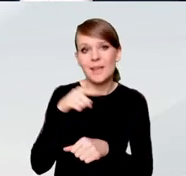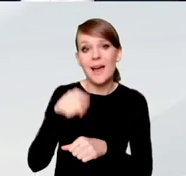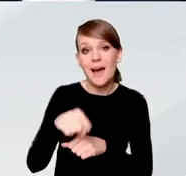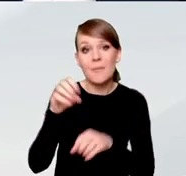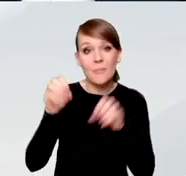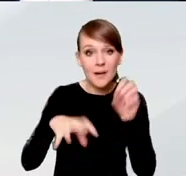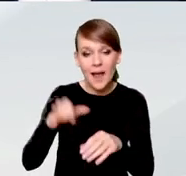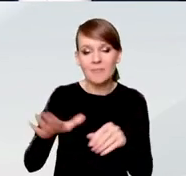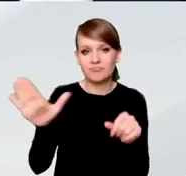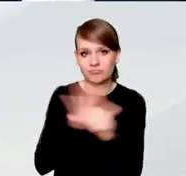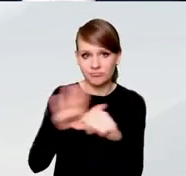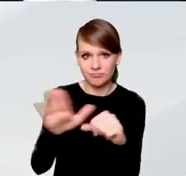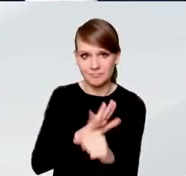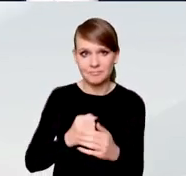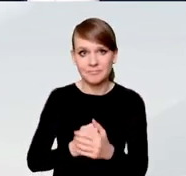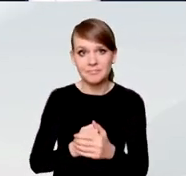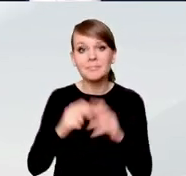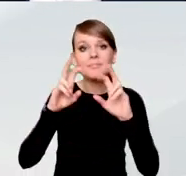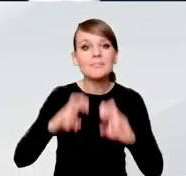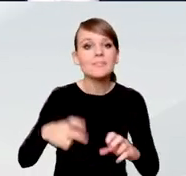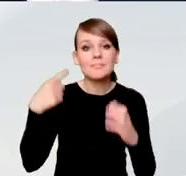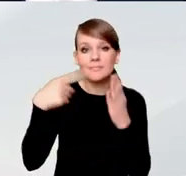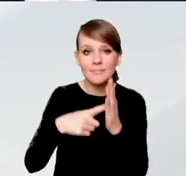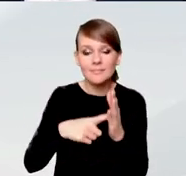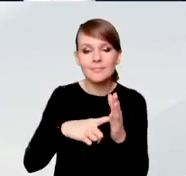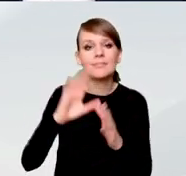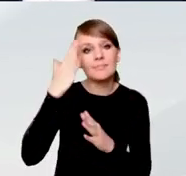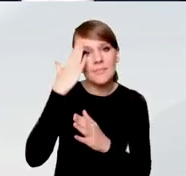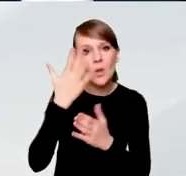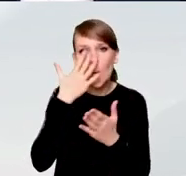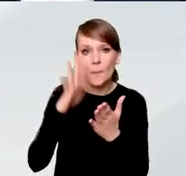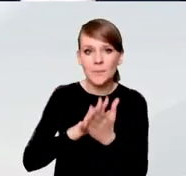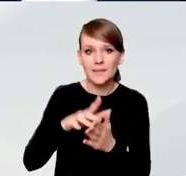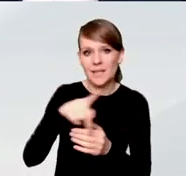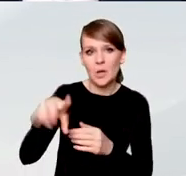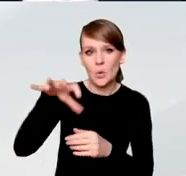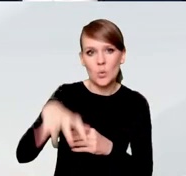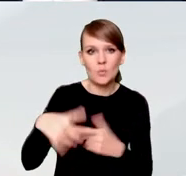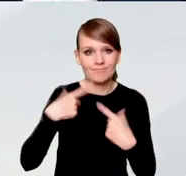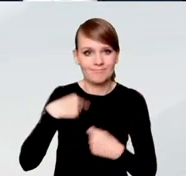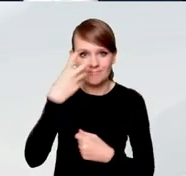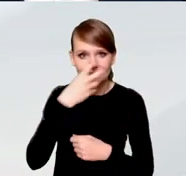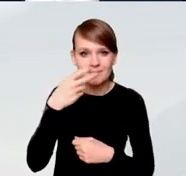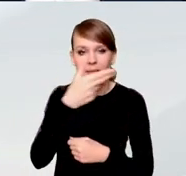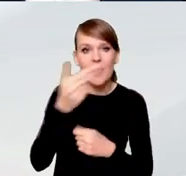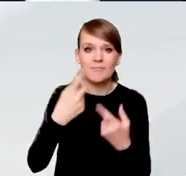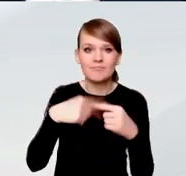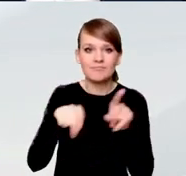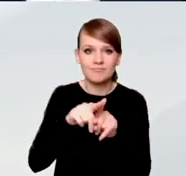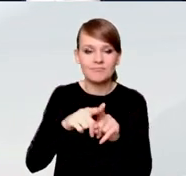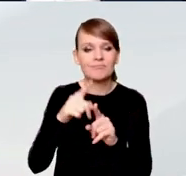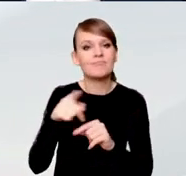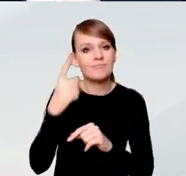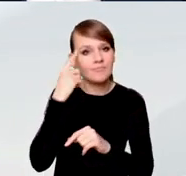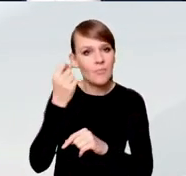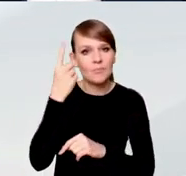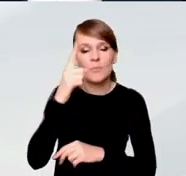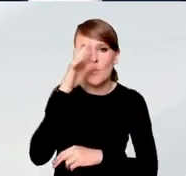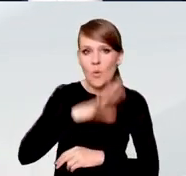badań było poznanie opinii poszczególnych grup interesariuszy na temat realizacji koncepcji społecznej odpowiedzialności